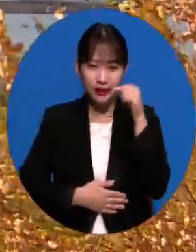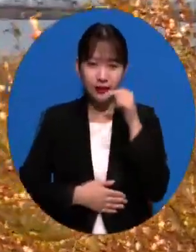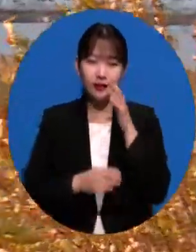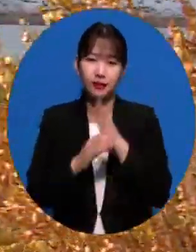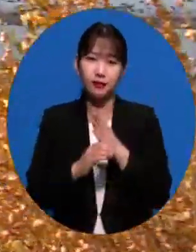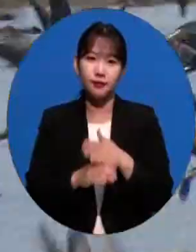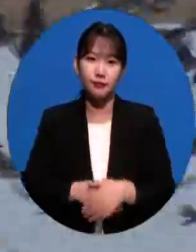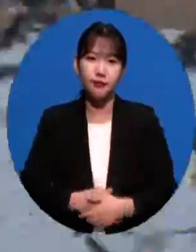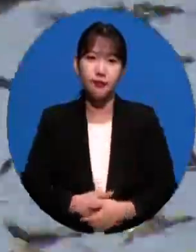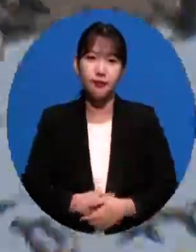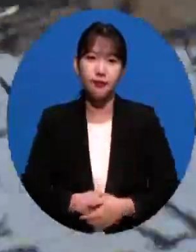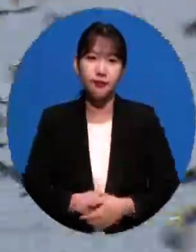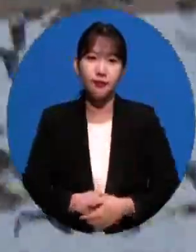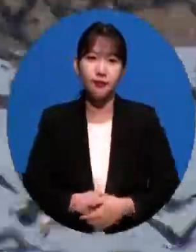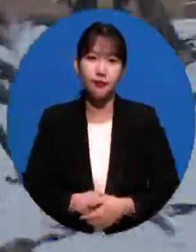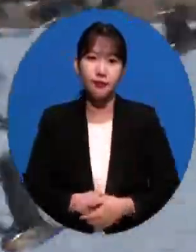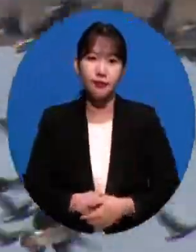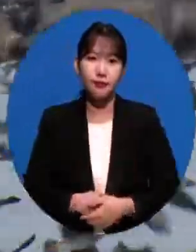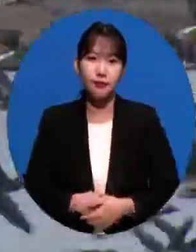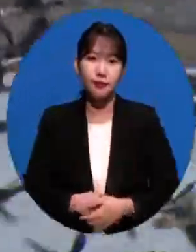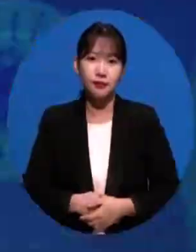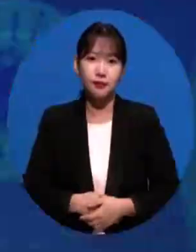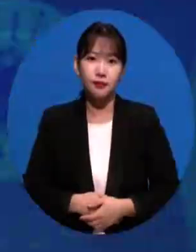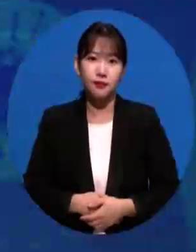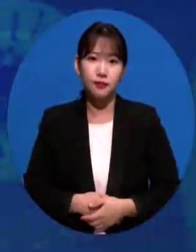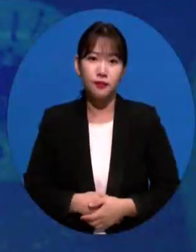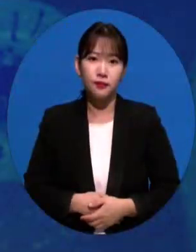있습니다. MBC 뉴스 양정은입니다.